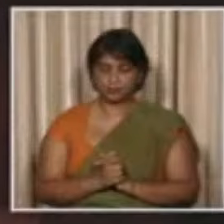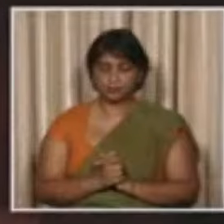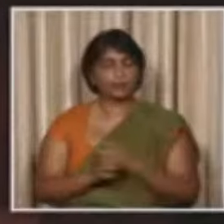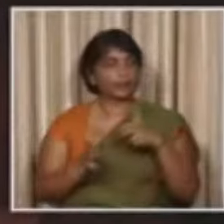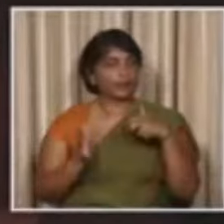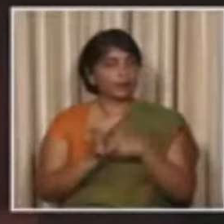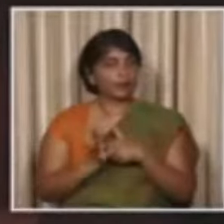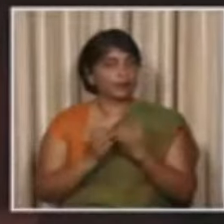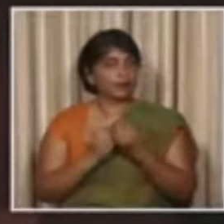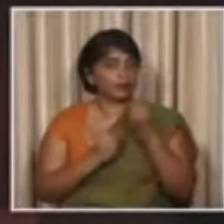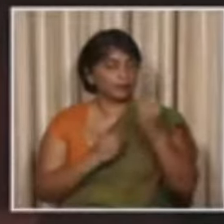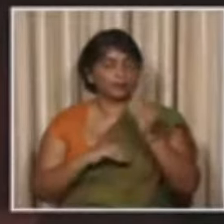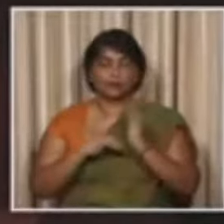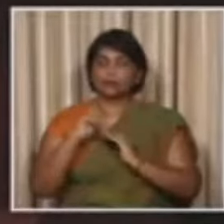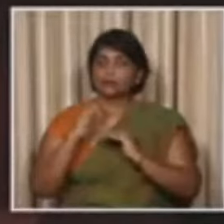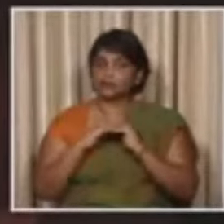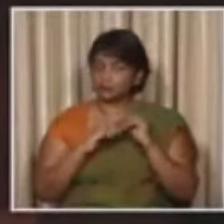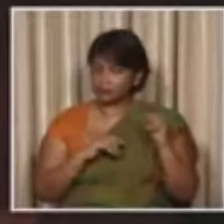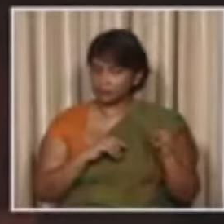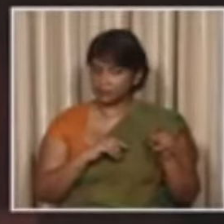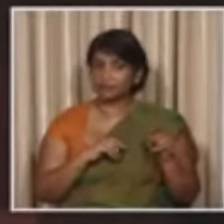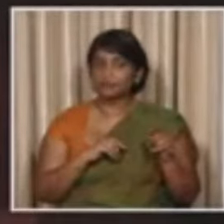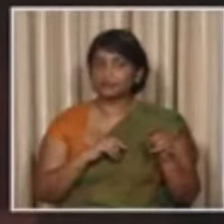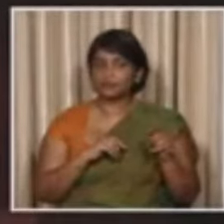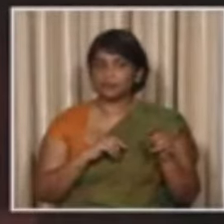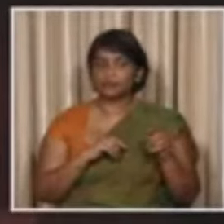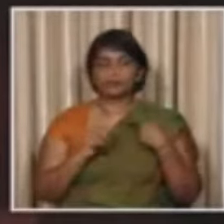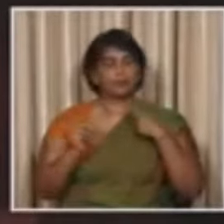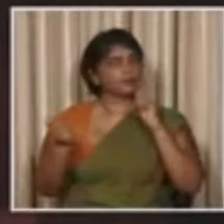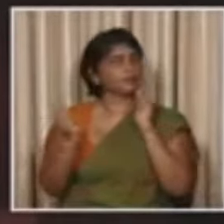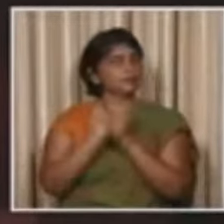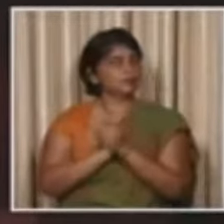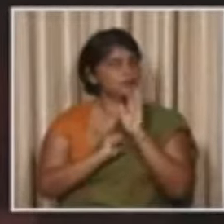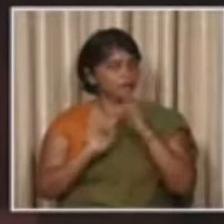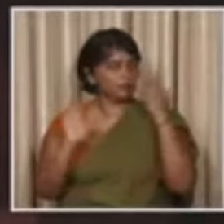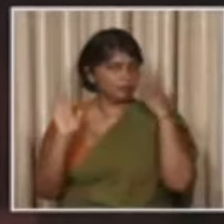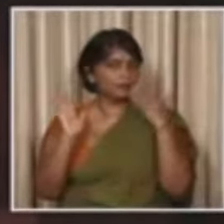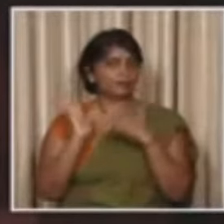වීසා ලබා දීමේ ක්‍රමය වෙනස් කිරීම පිළිබඳව